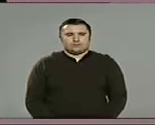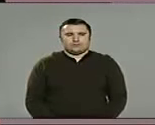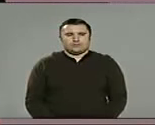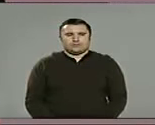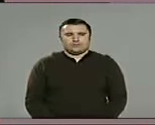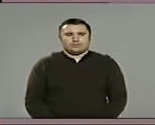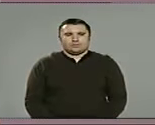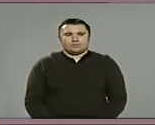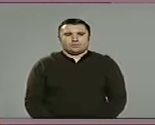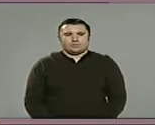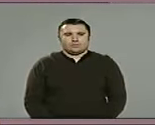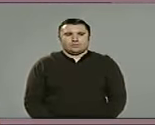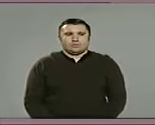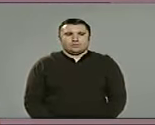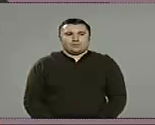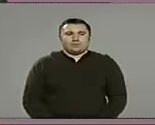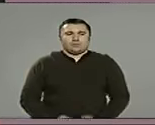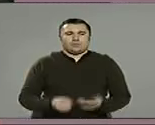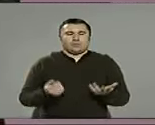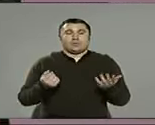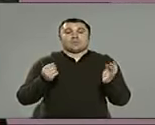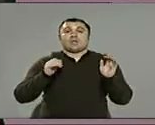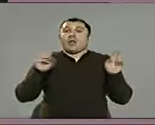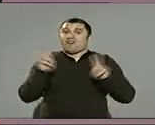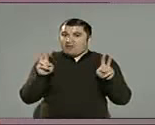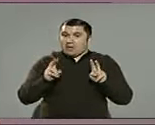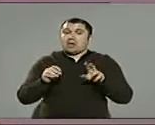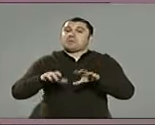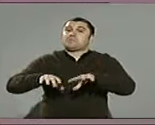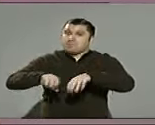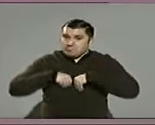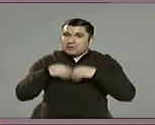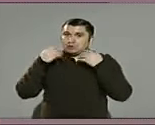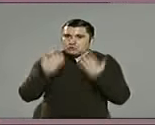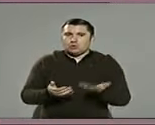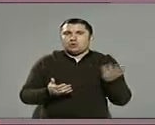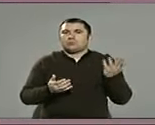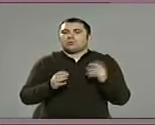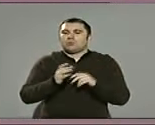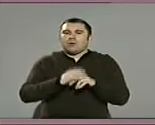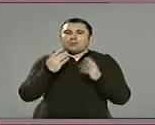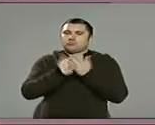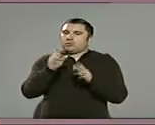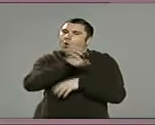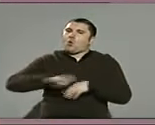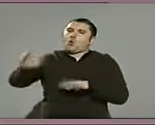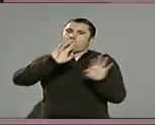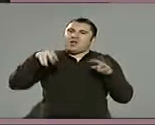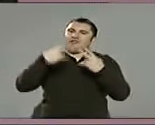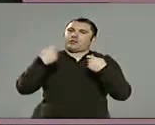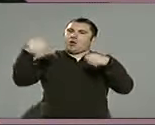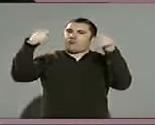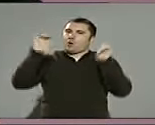Wer das zulässt, dem fehlt nicht nur das dringend nötige Geld für den Wiederaufbau Europas, sondern